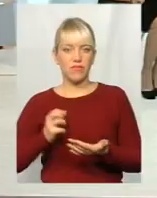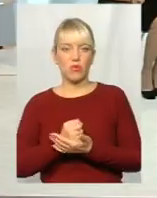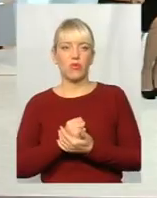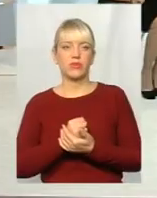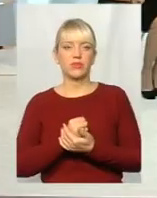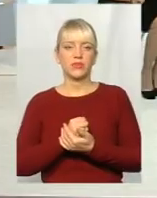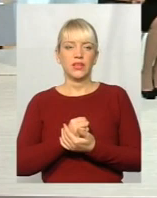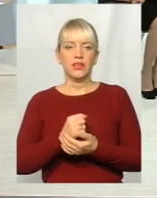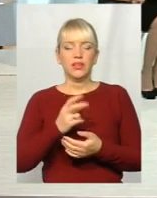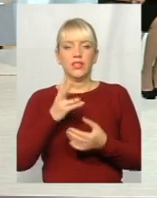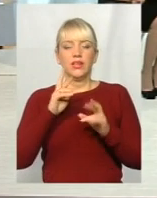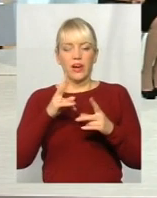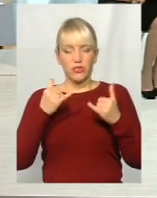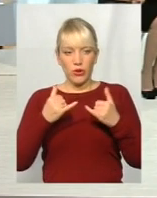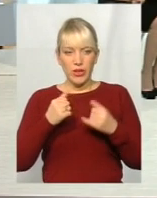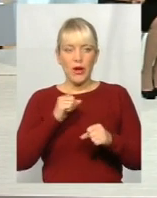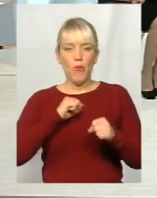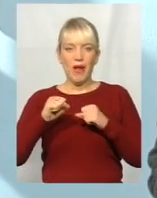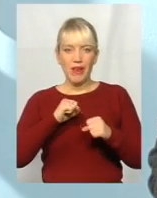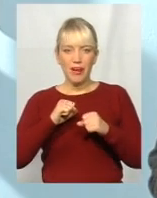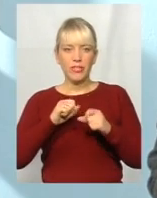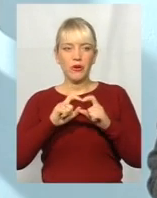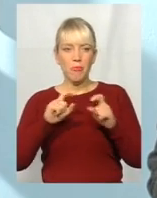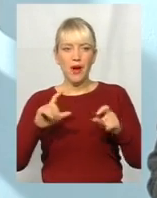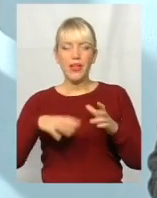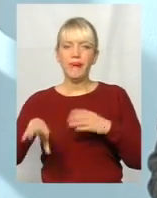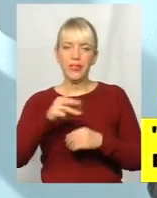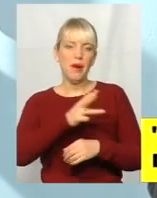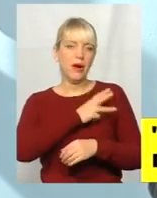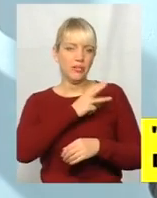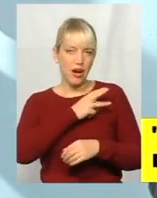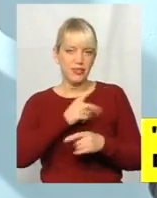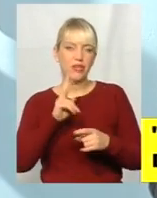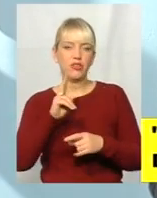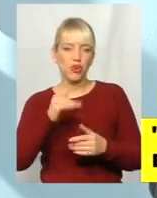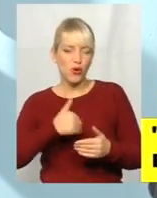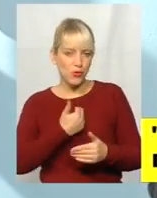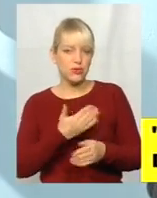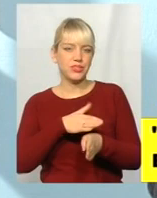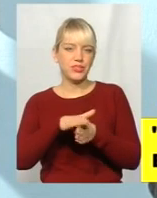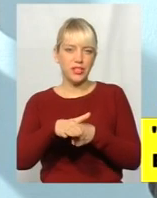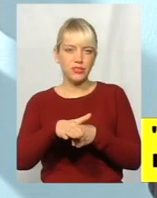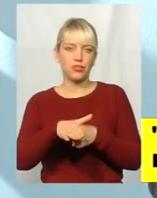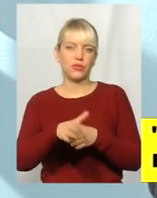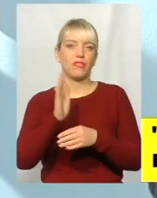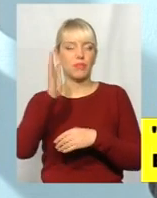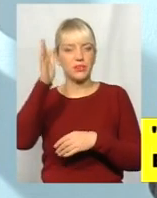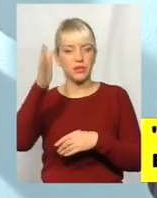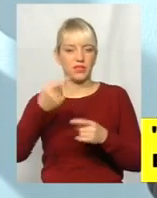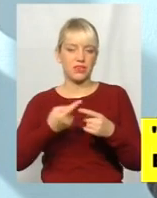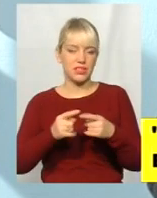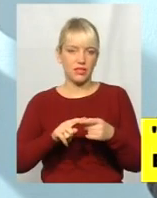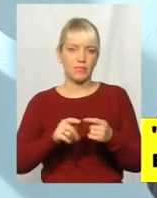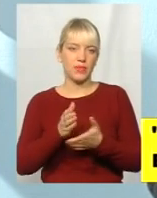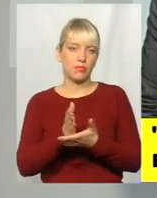і сьогоднішня управляюча компанія, так і всі бажаючі управителі, які можуть здійснювати в перспективі ці послуги,